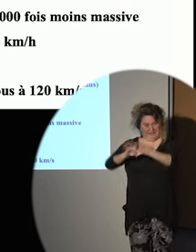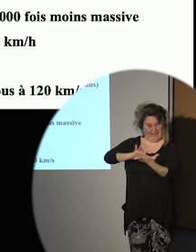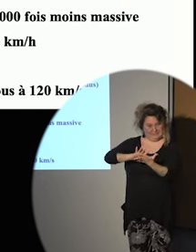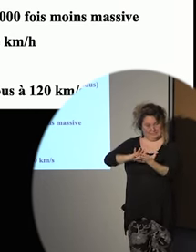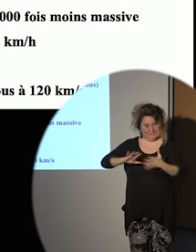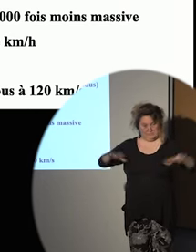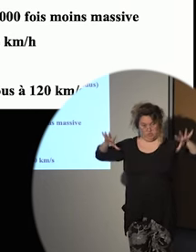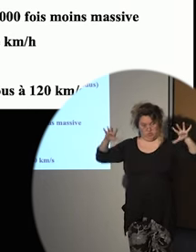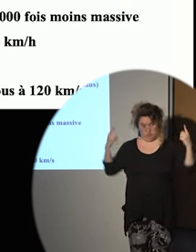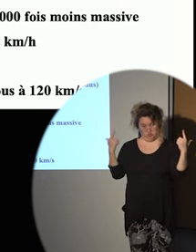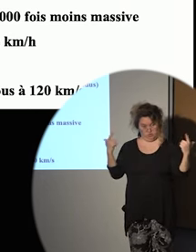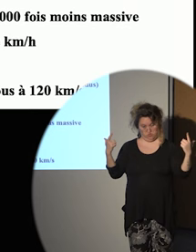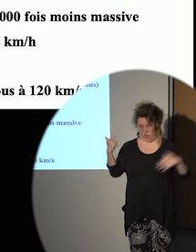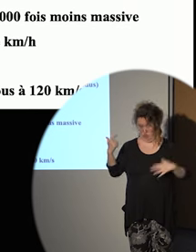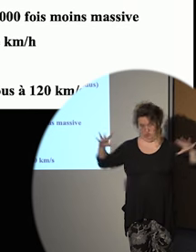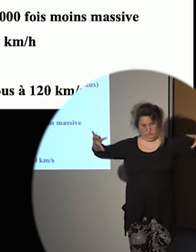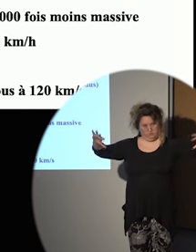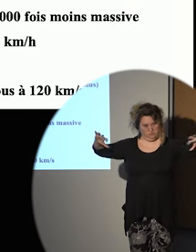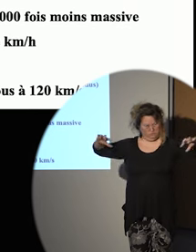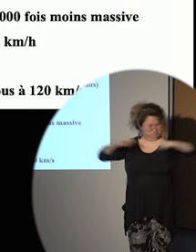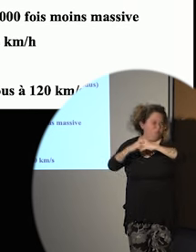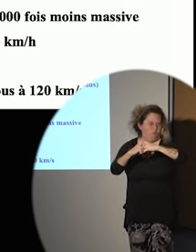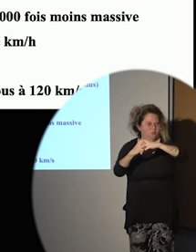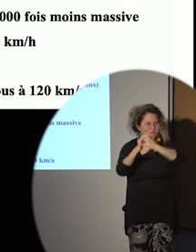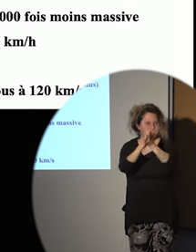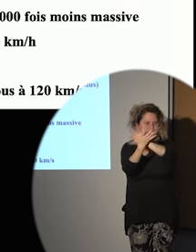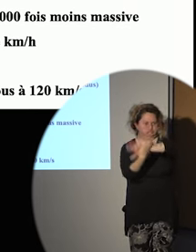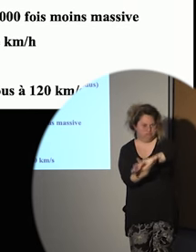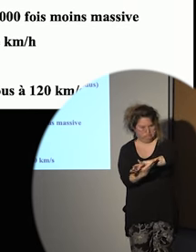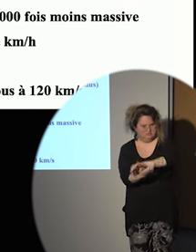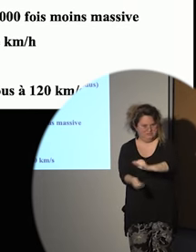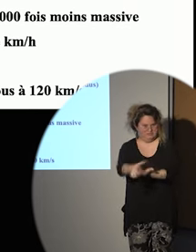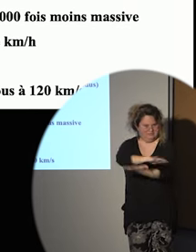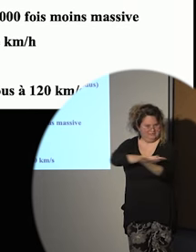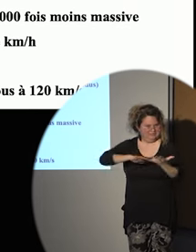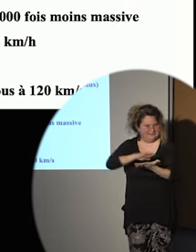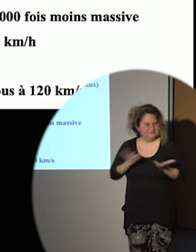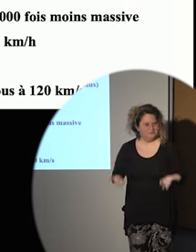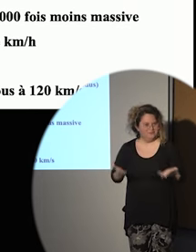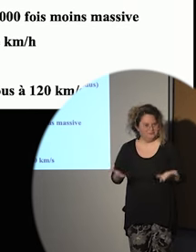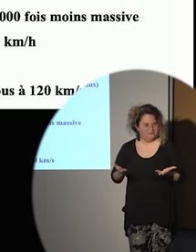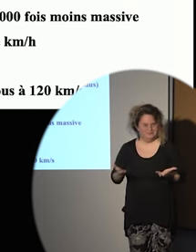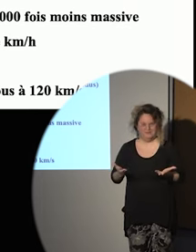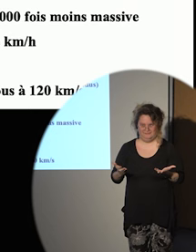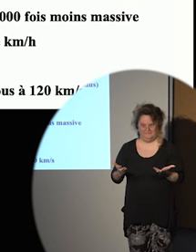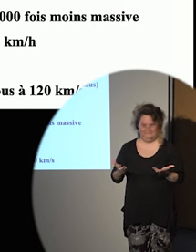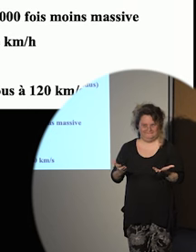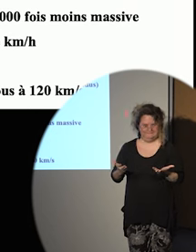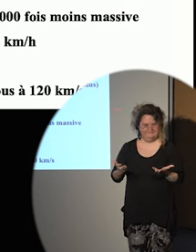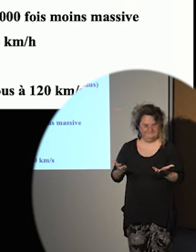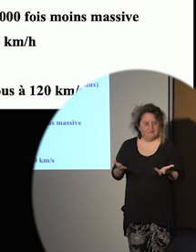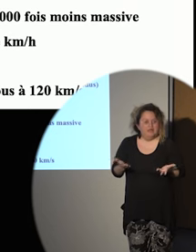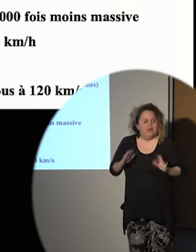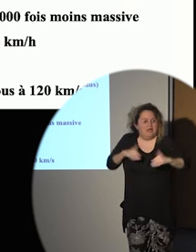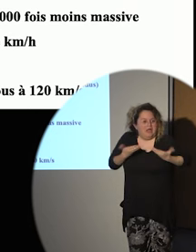à 10 milliards d'années, c'est pas hier, c'est hier, avant-avant-avant-hier. Aujourd'hui, notre